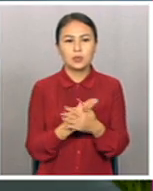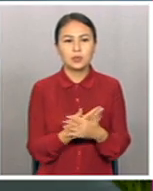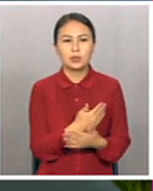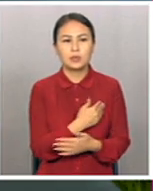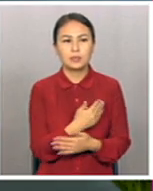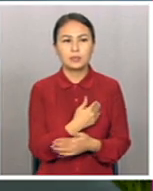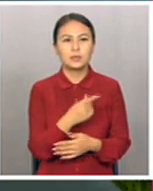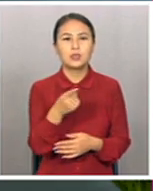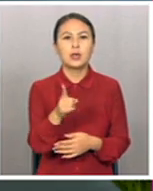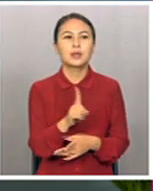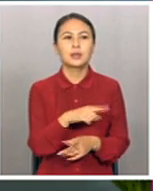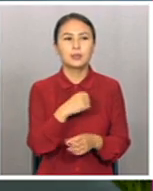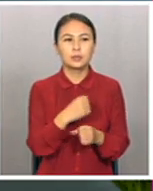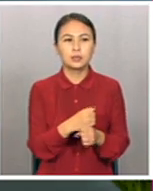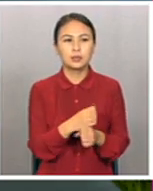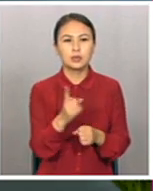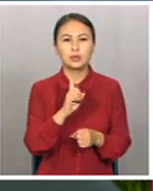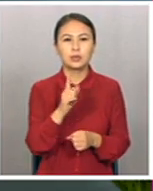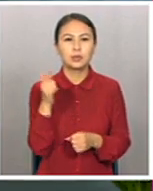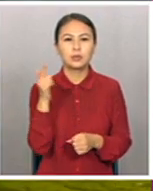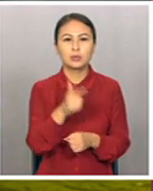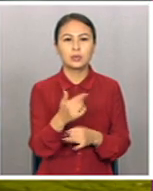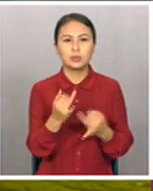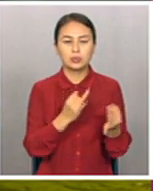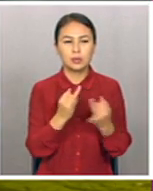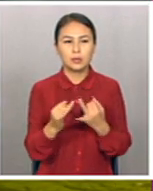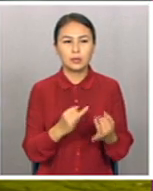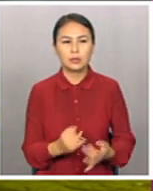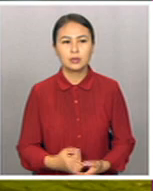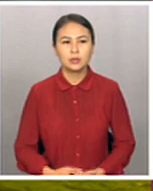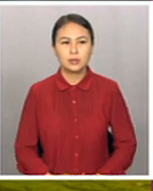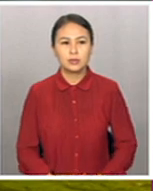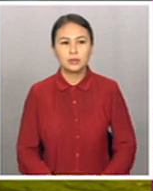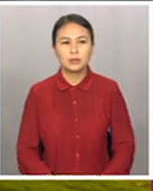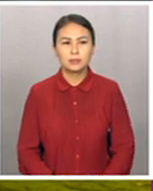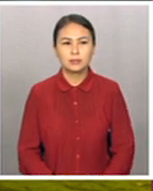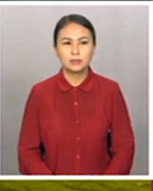не болды? Неге дөрек сөйлеп тұрсың?